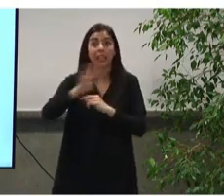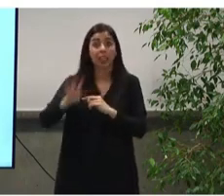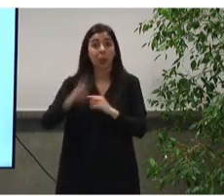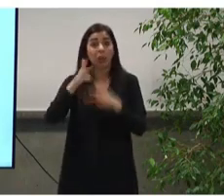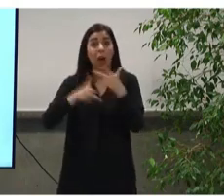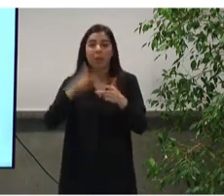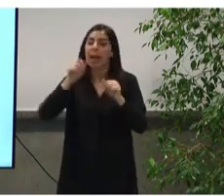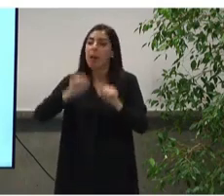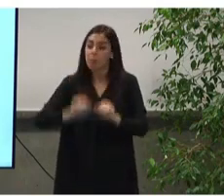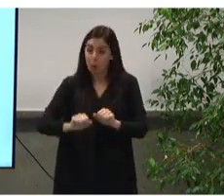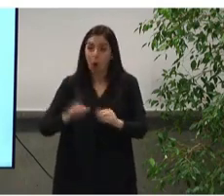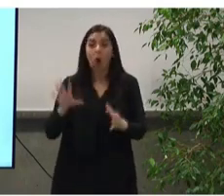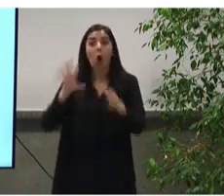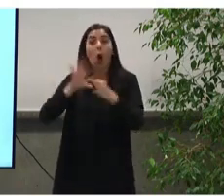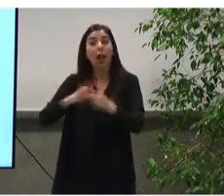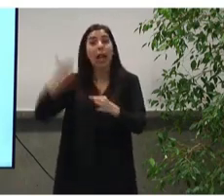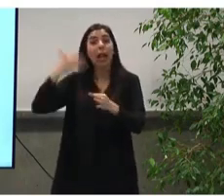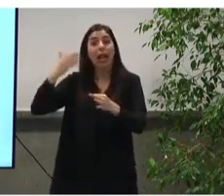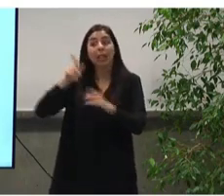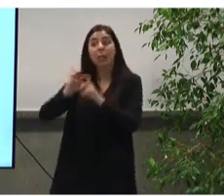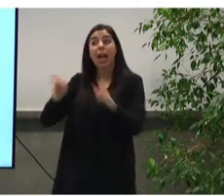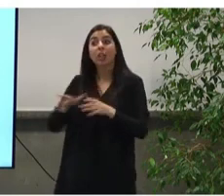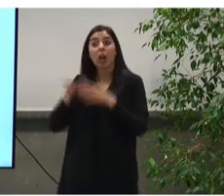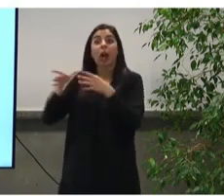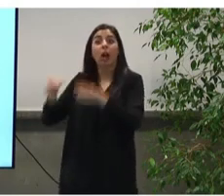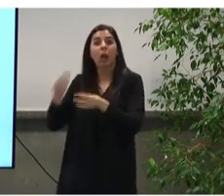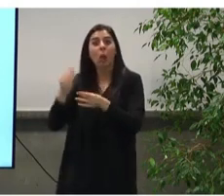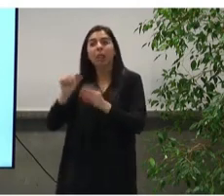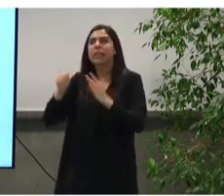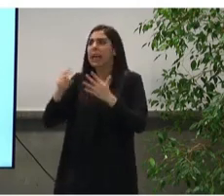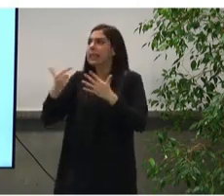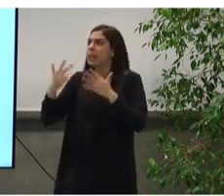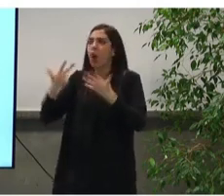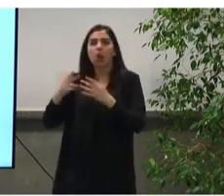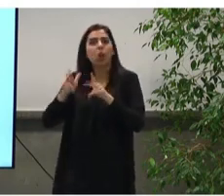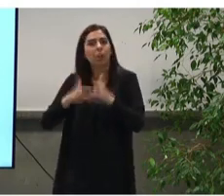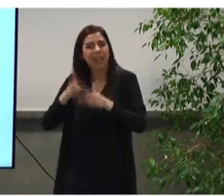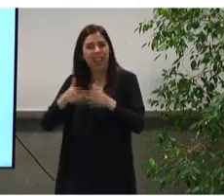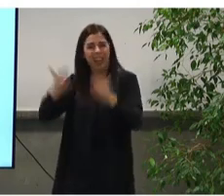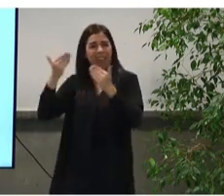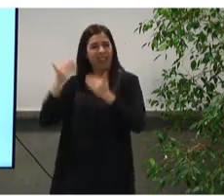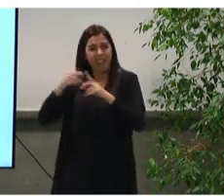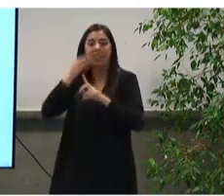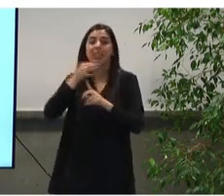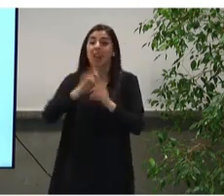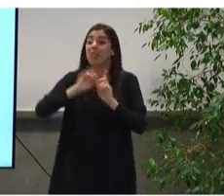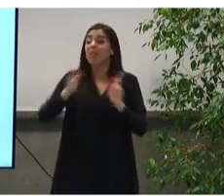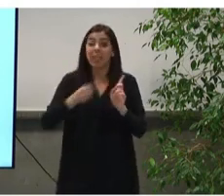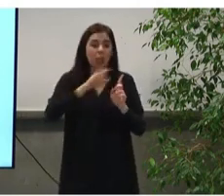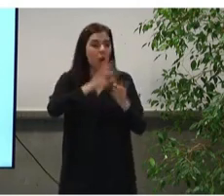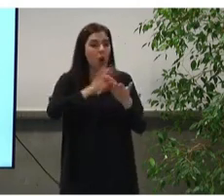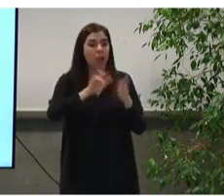aprile potrebbero essere riferiti a persone che si sono ammalate pure il 6, 7, 8 aprile, quindi noi fino al 6 aprile ci